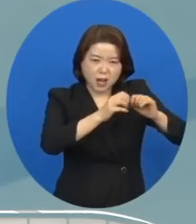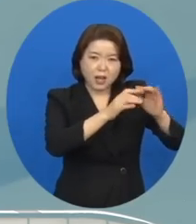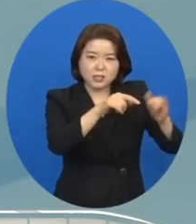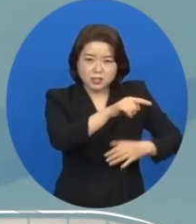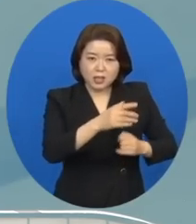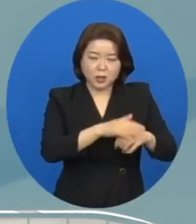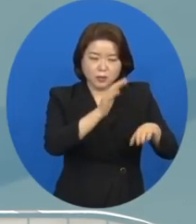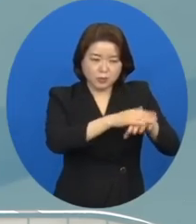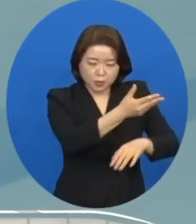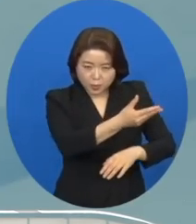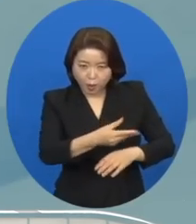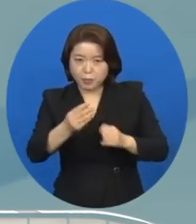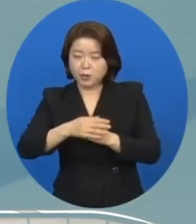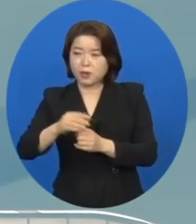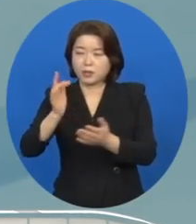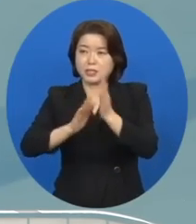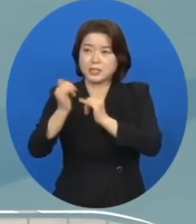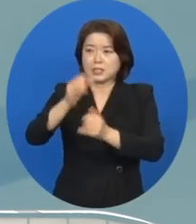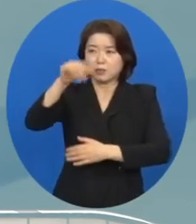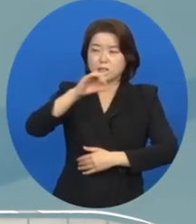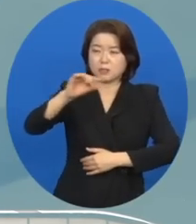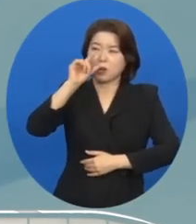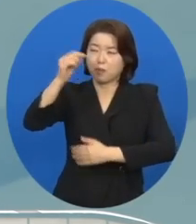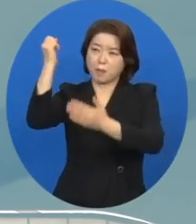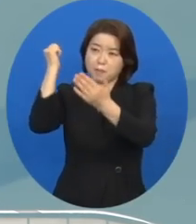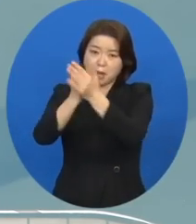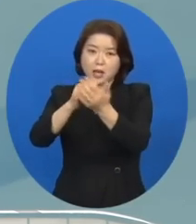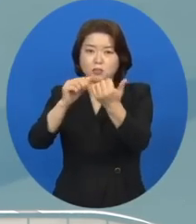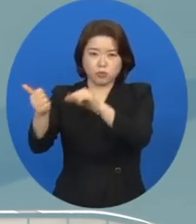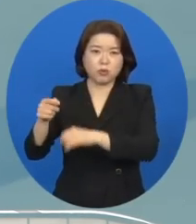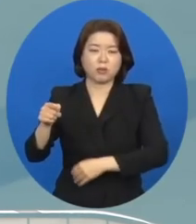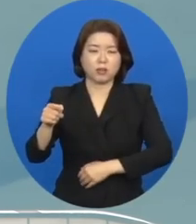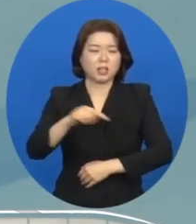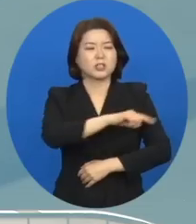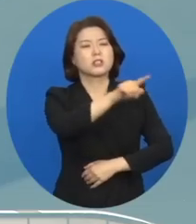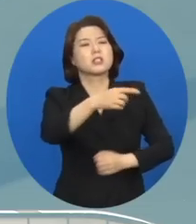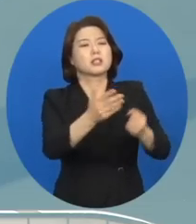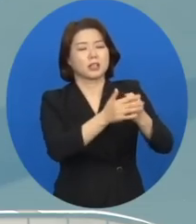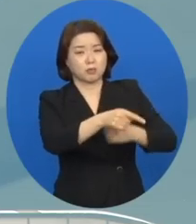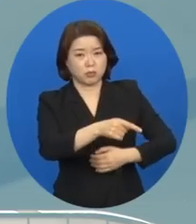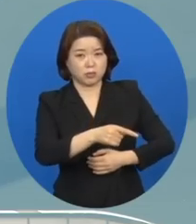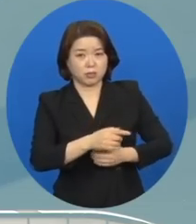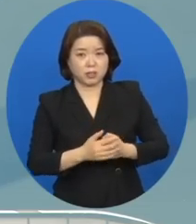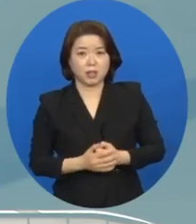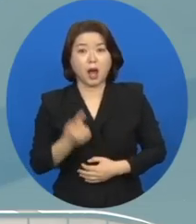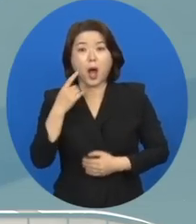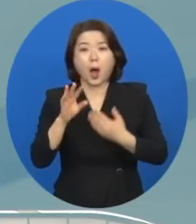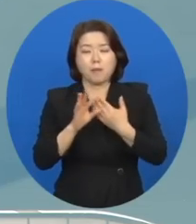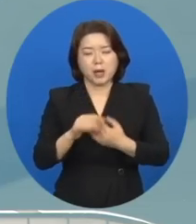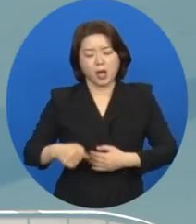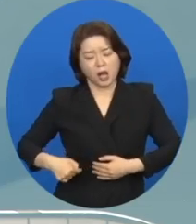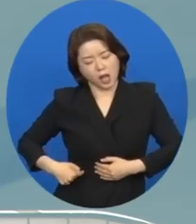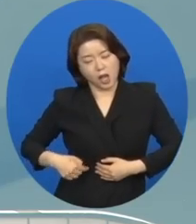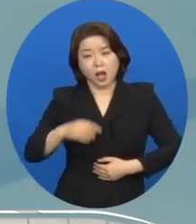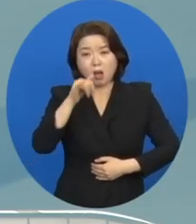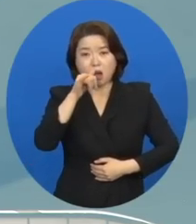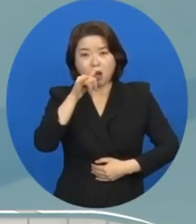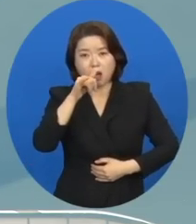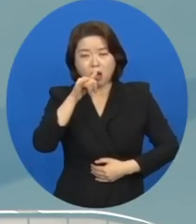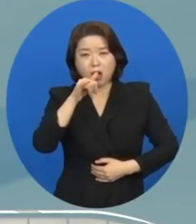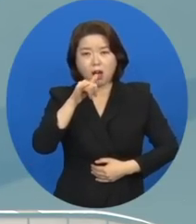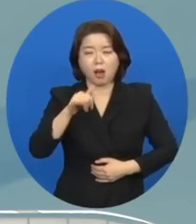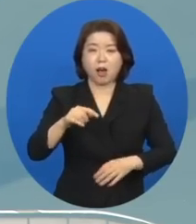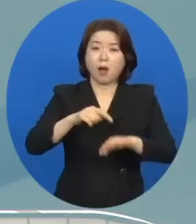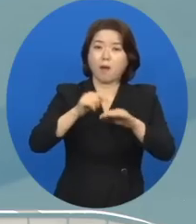못 박아 죽였습니다. 당신들을 죽였다는 거예요. 마음에 이들이 찔림이 왔어요. 이런